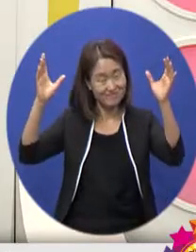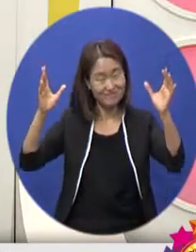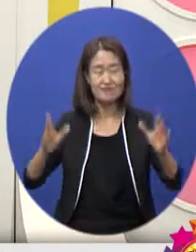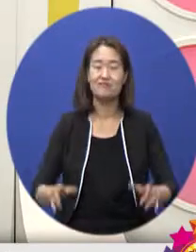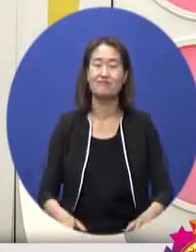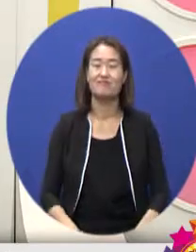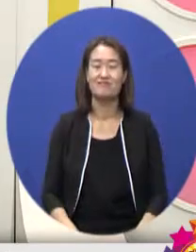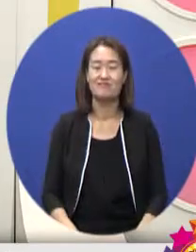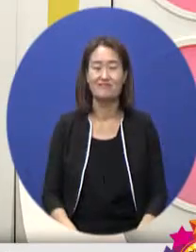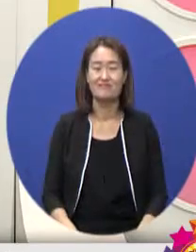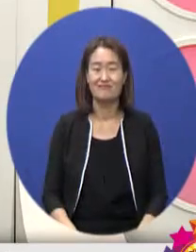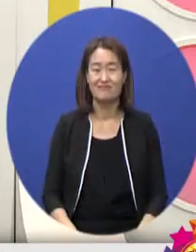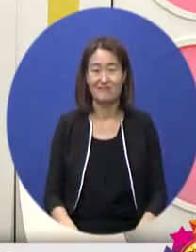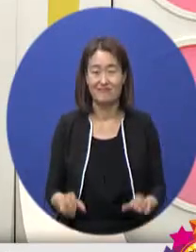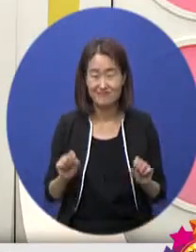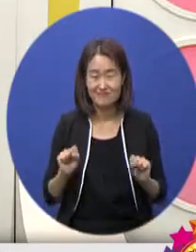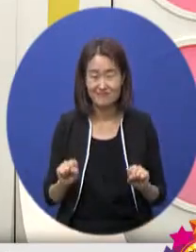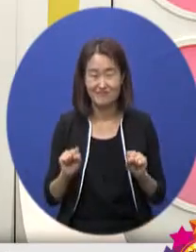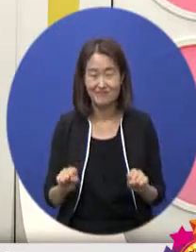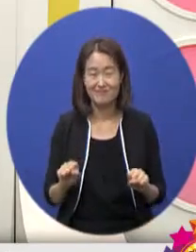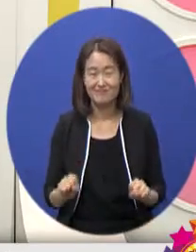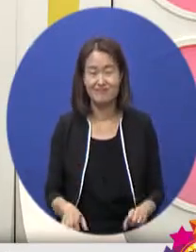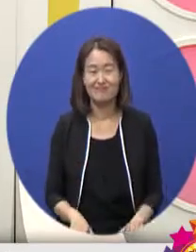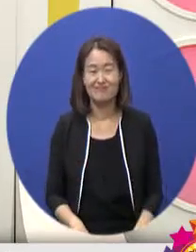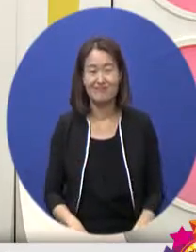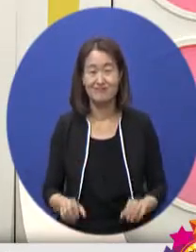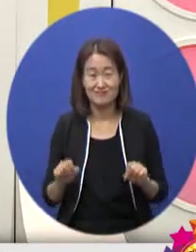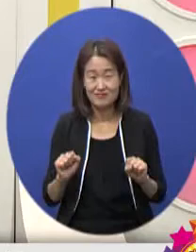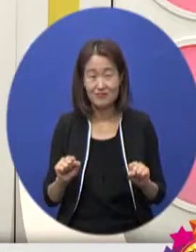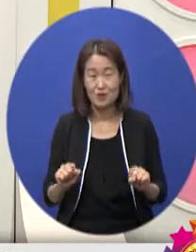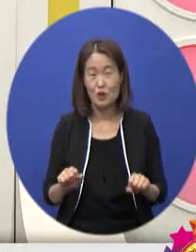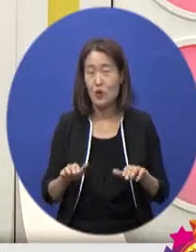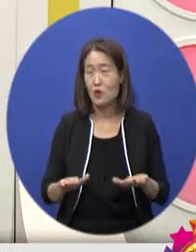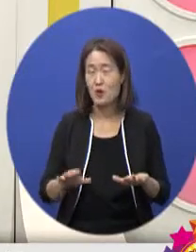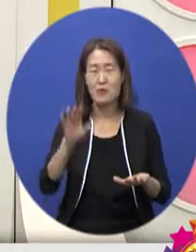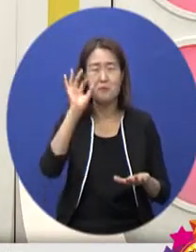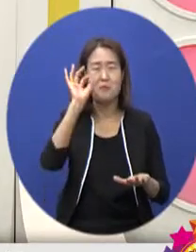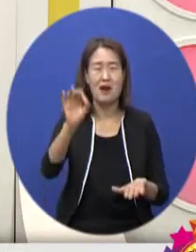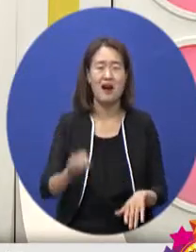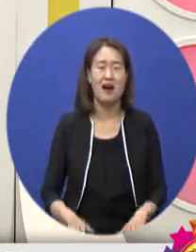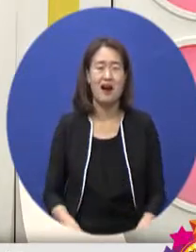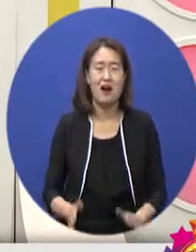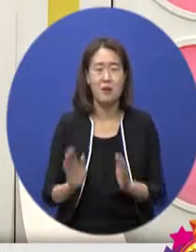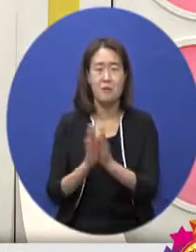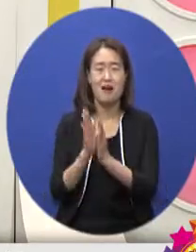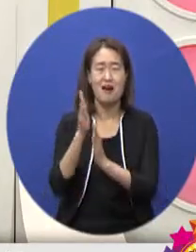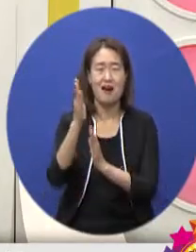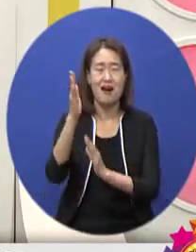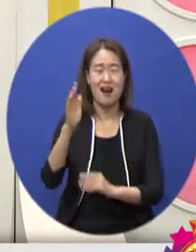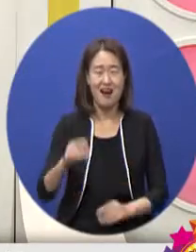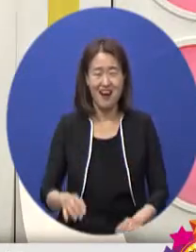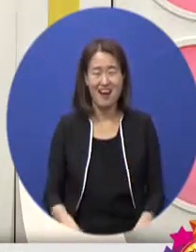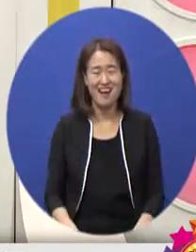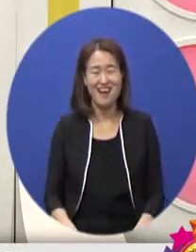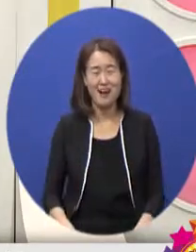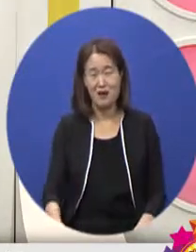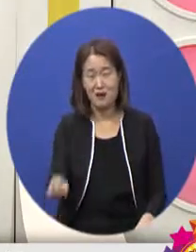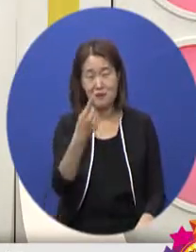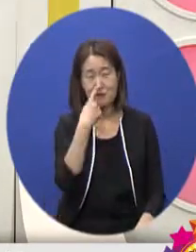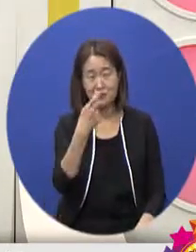모시겠습니다. 네, 어서 오세요. 안녕하세요. 안녕하세요. 오늘 이거 보세요. 화려하게 화려하게 등장하십니다.